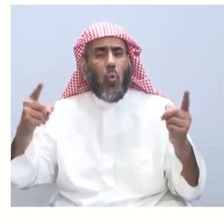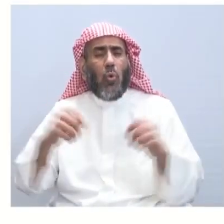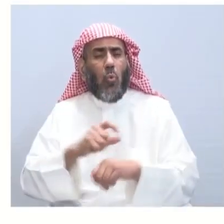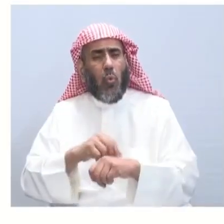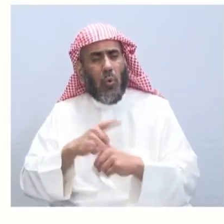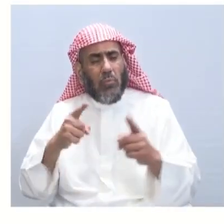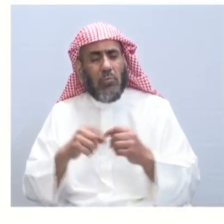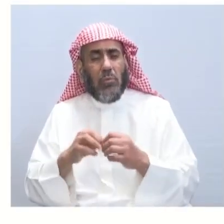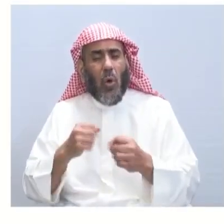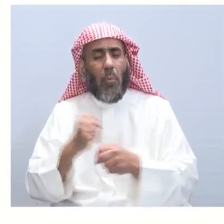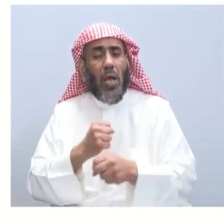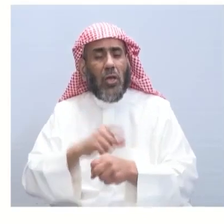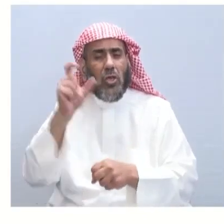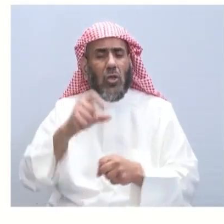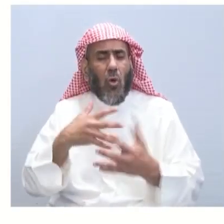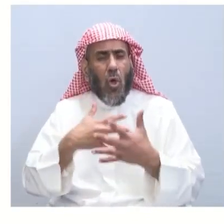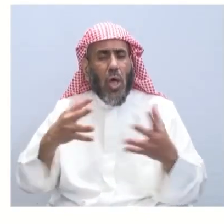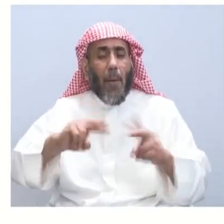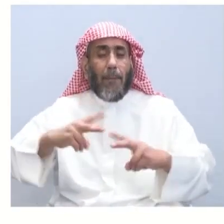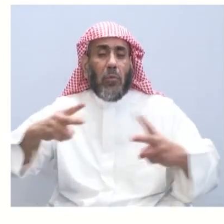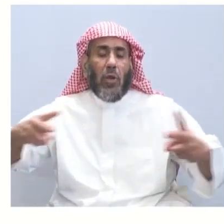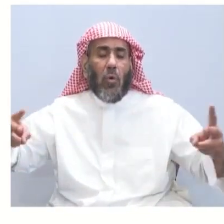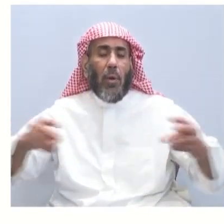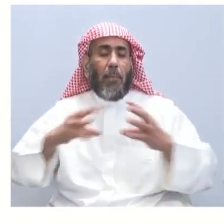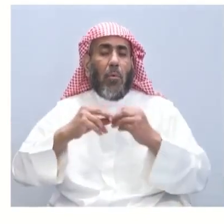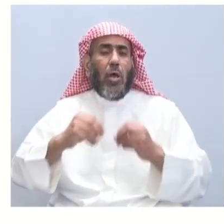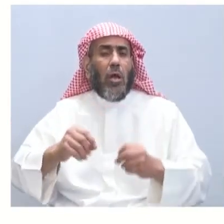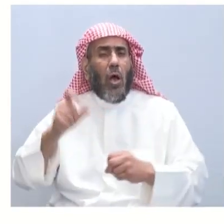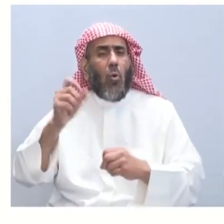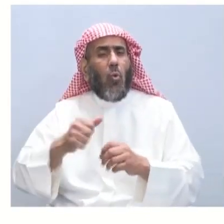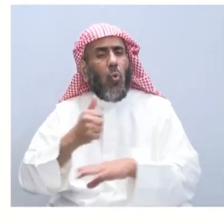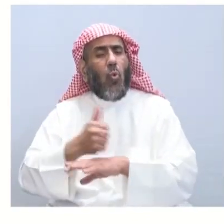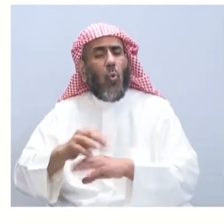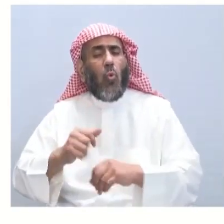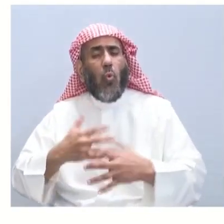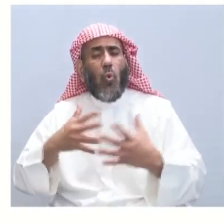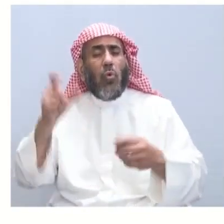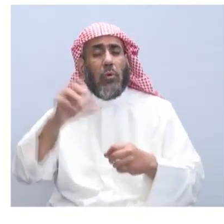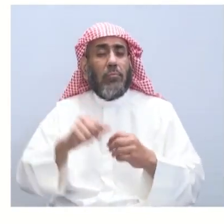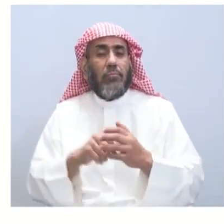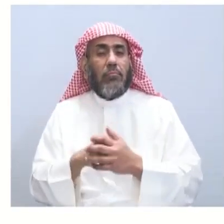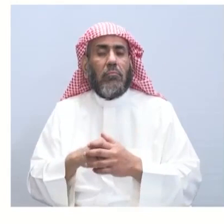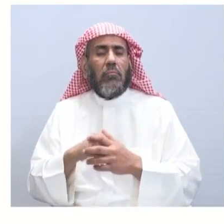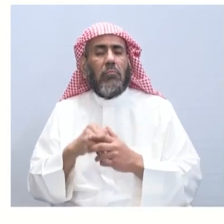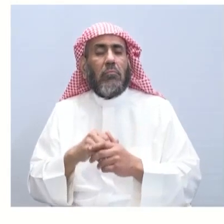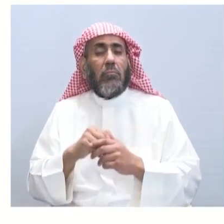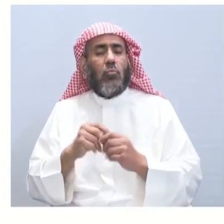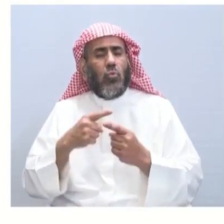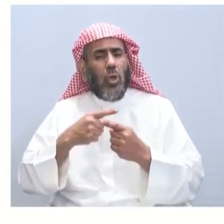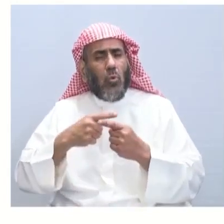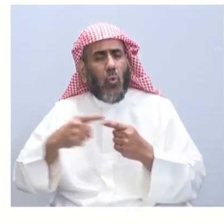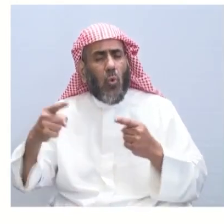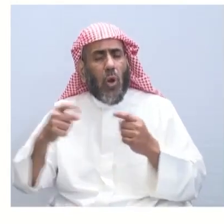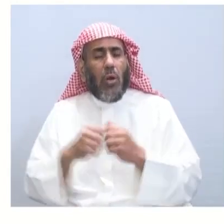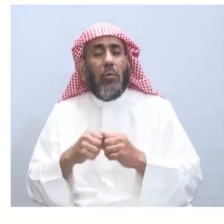مده ممتده تقوم بها شخصيات كثيره متنوعه بمعنى الابطال كثر شخصيات كثيره متنوعه تطول